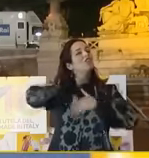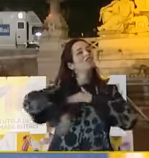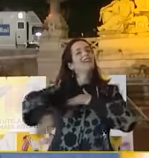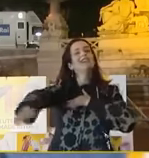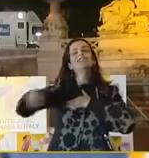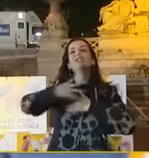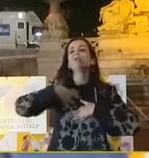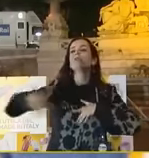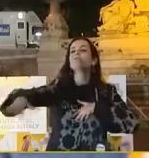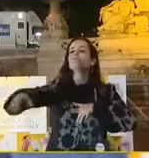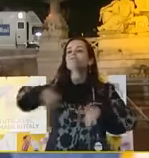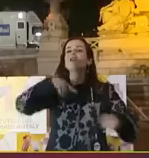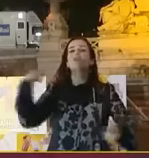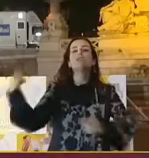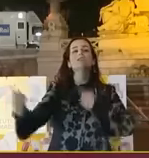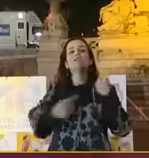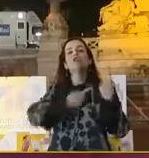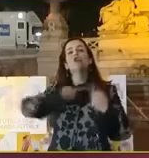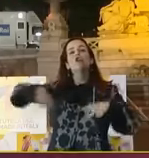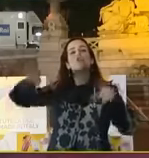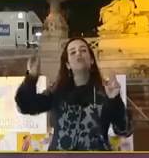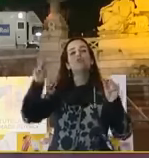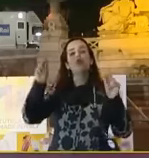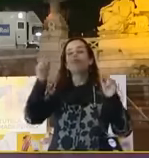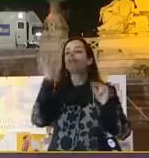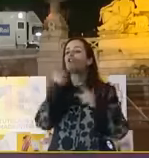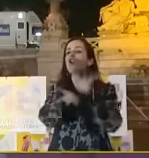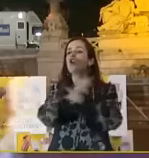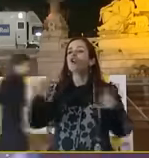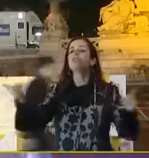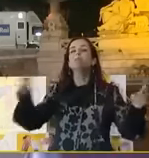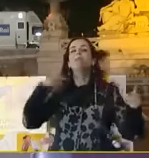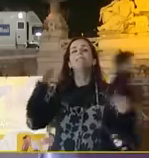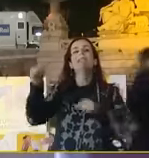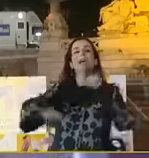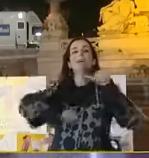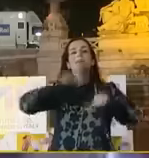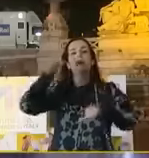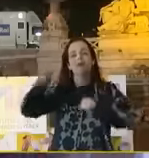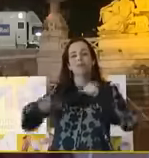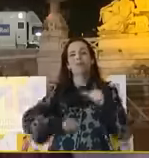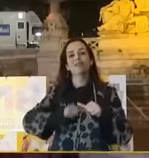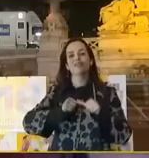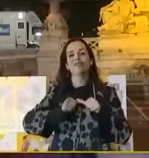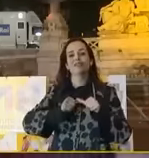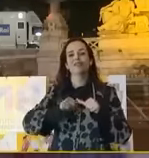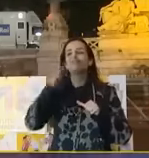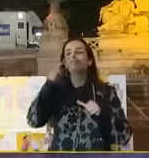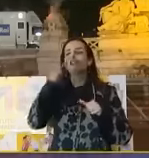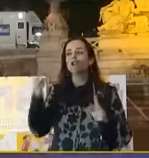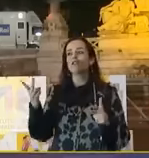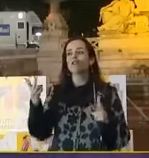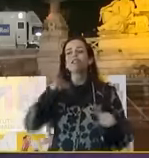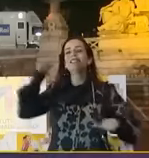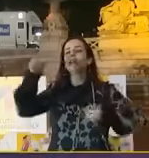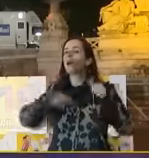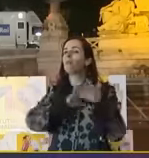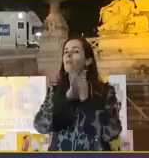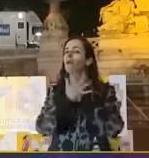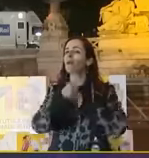nuovo di grande voglia, non solo di cambiamento ma di riscatto, queste sono delle piazze di riscatto, di